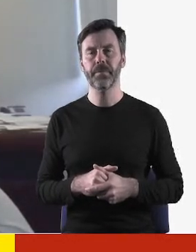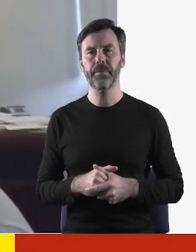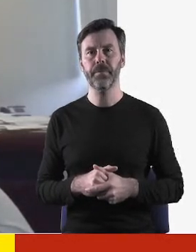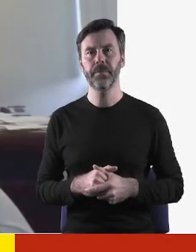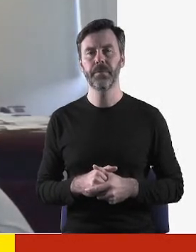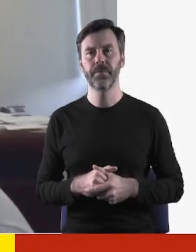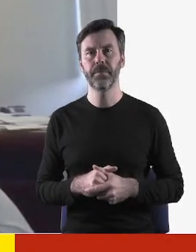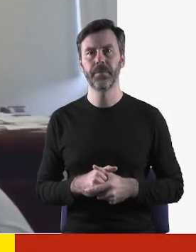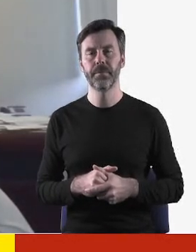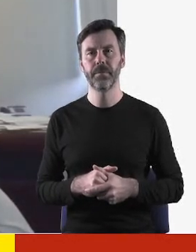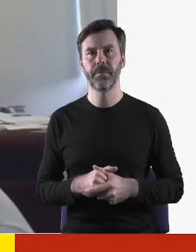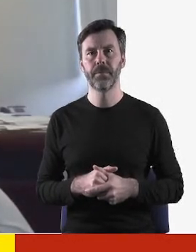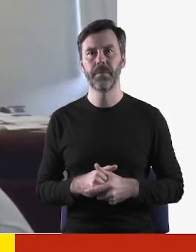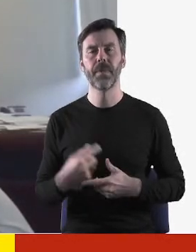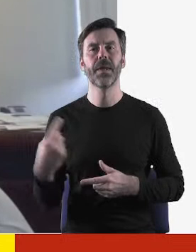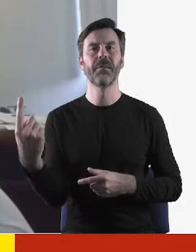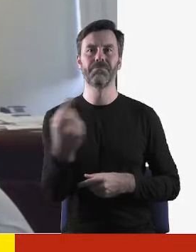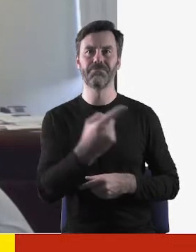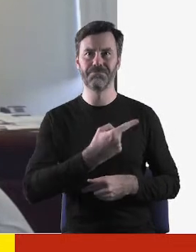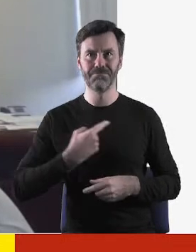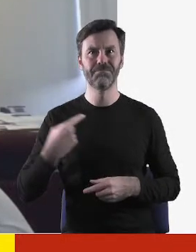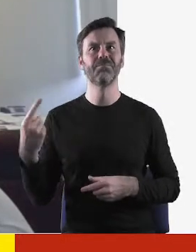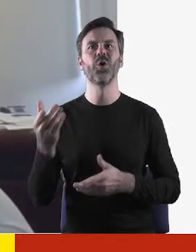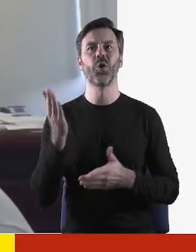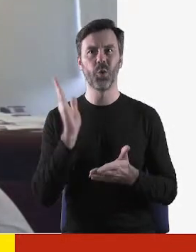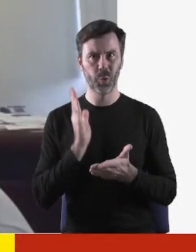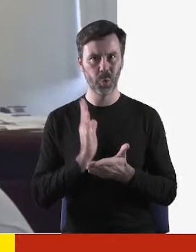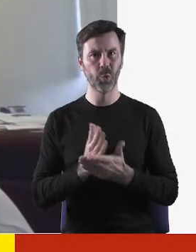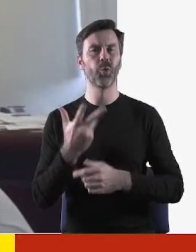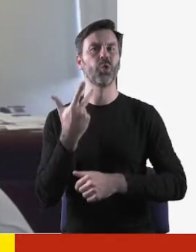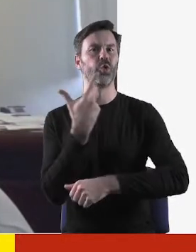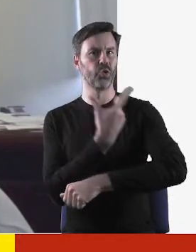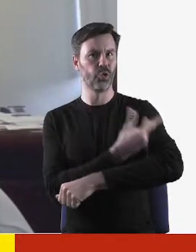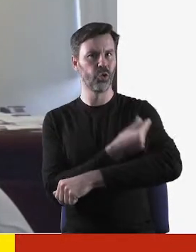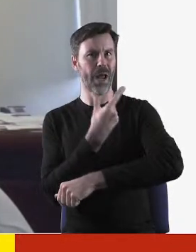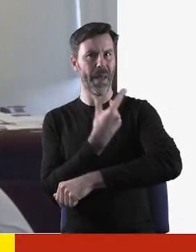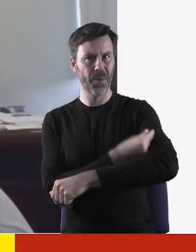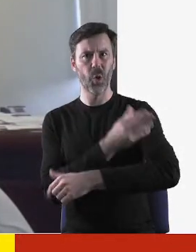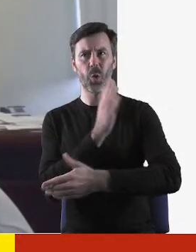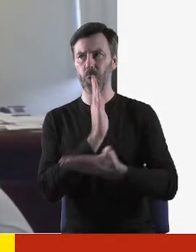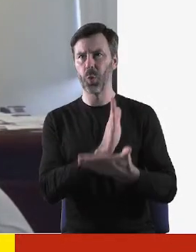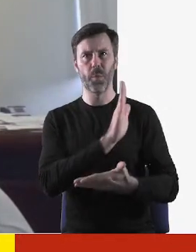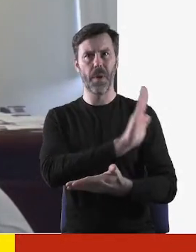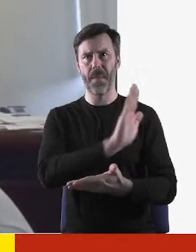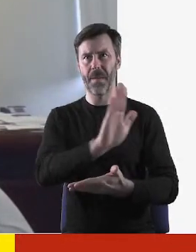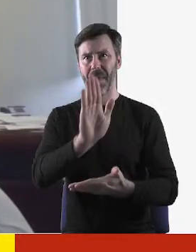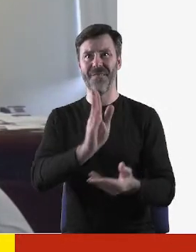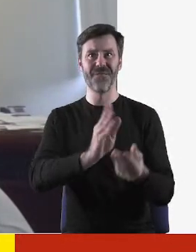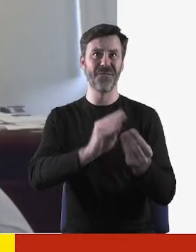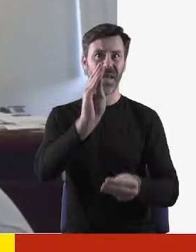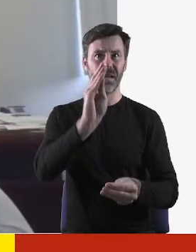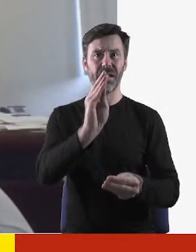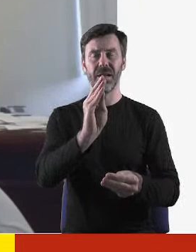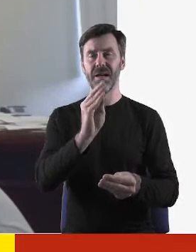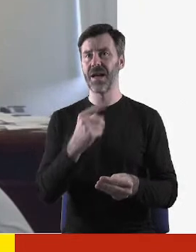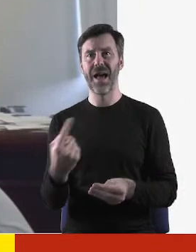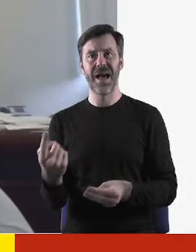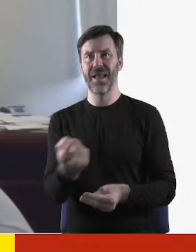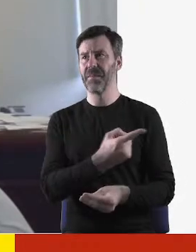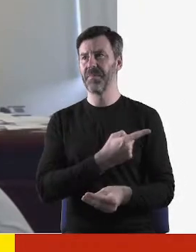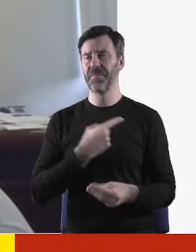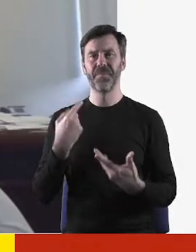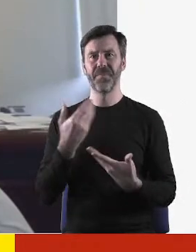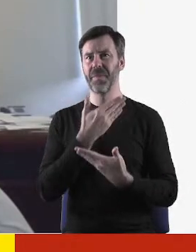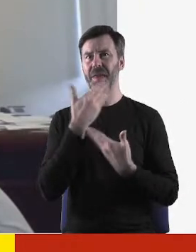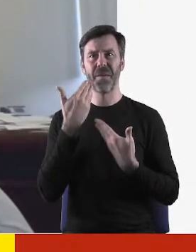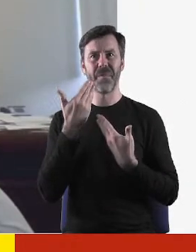już zaszczepieni, przy czym niestety nie możemy już mówić o tym, że mamy tak